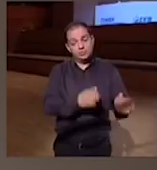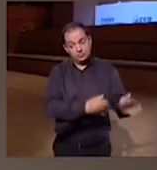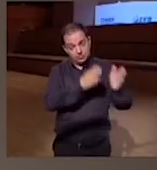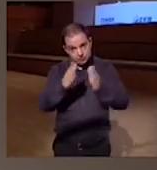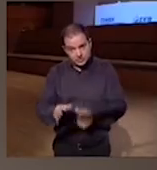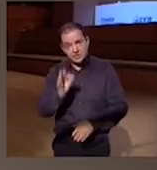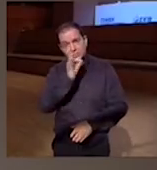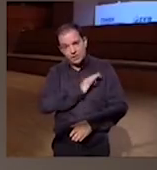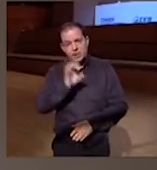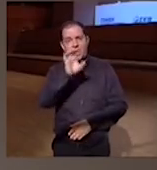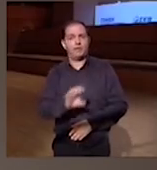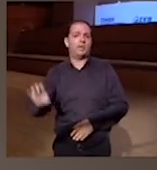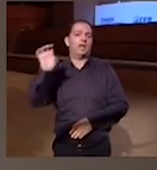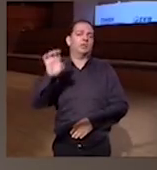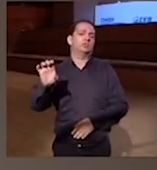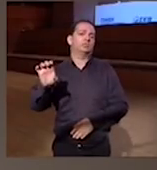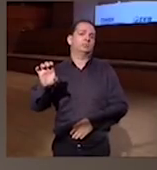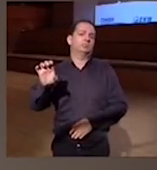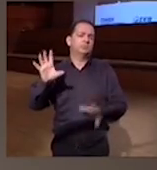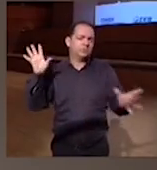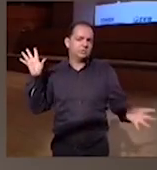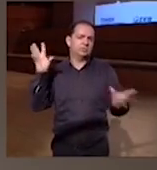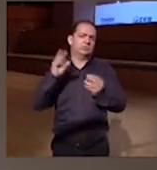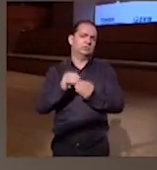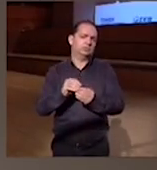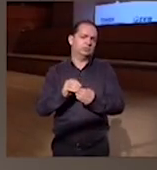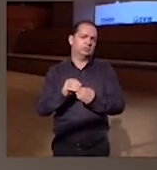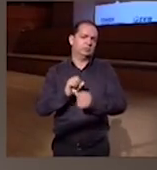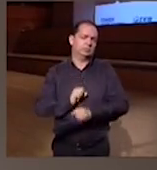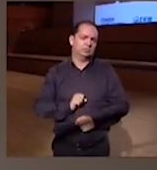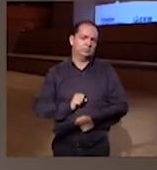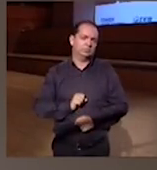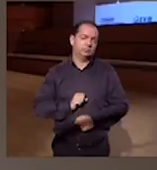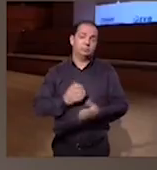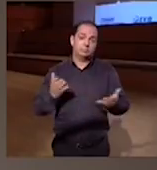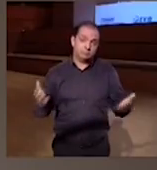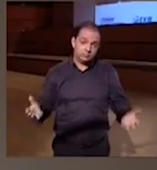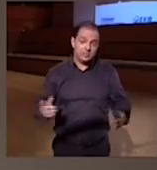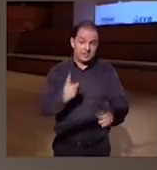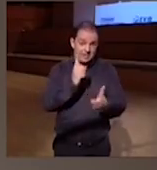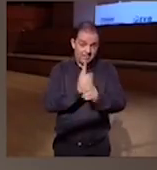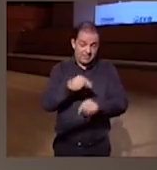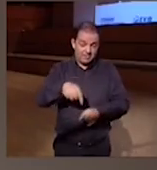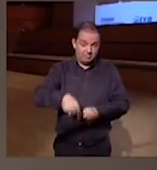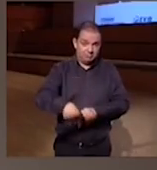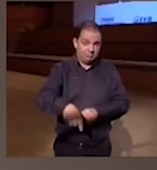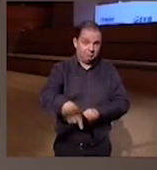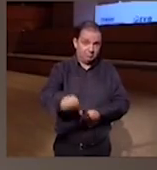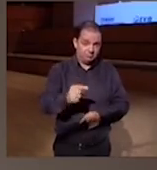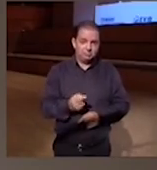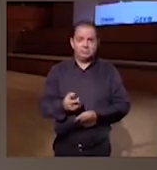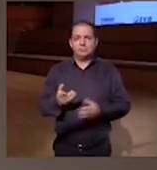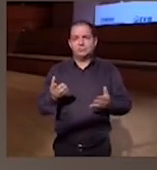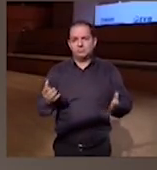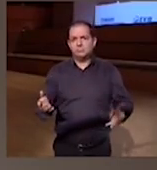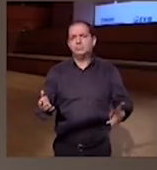της Ευρωζώνης, της Ευρωπαϊκής Ένωσης στο σύνολό της. Γιατί ειδικά σήμερα, εν